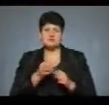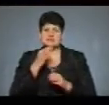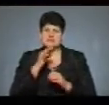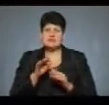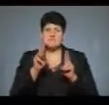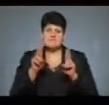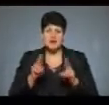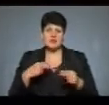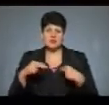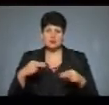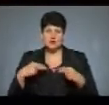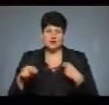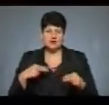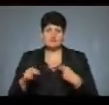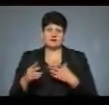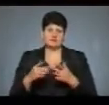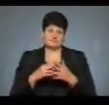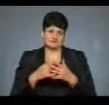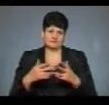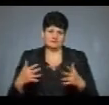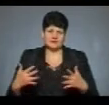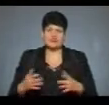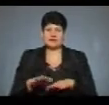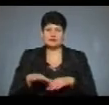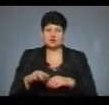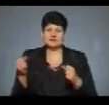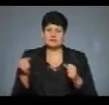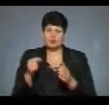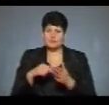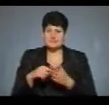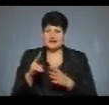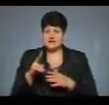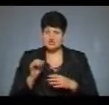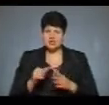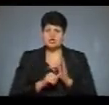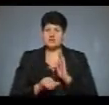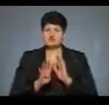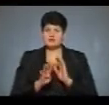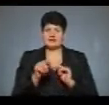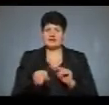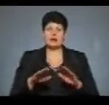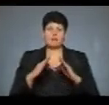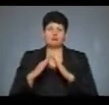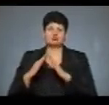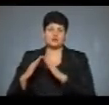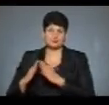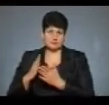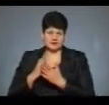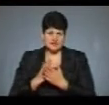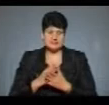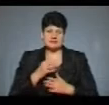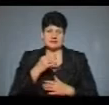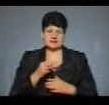правила торгівлі піротехнічними засобами. На території зимового містечка 64 таких будиночки, повідомив організатор містечка